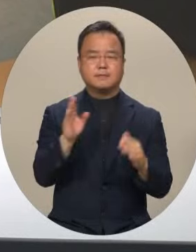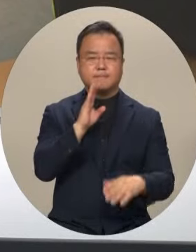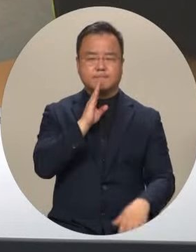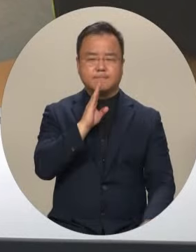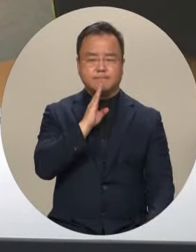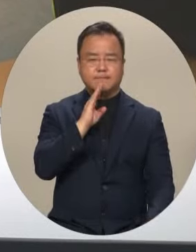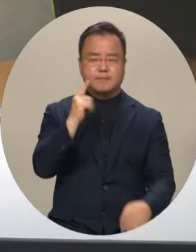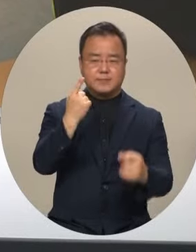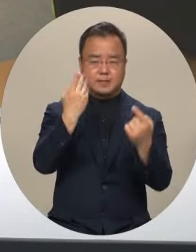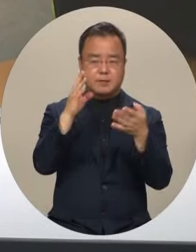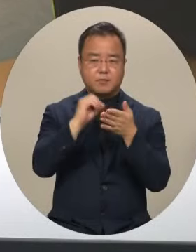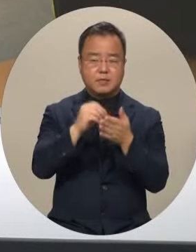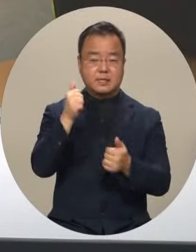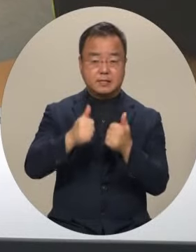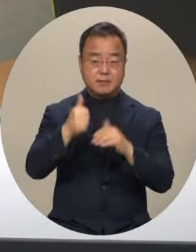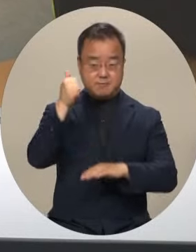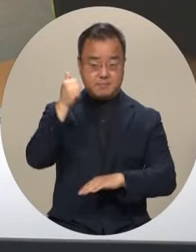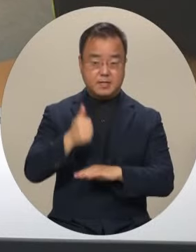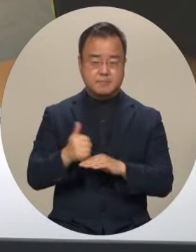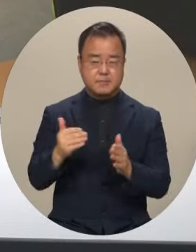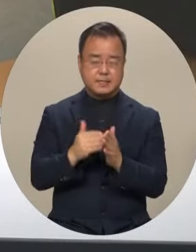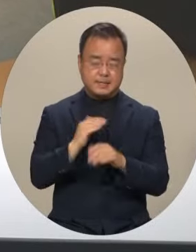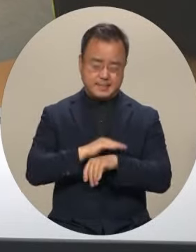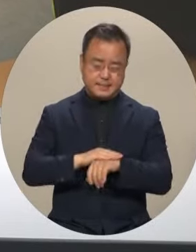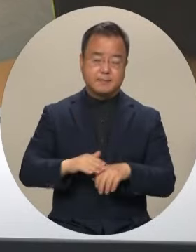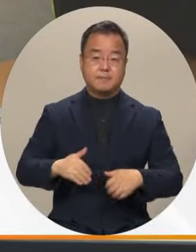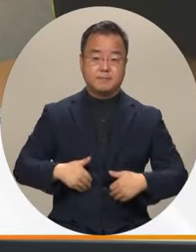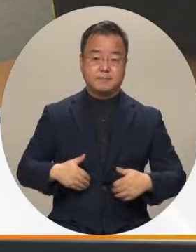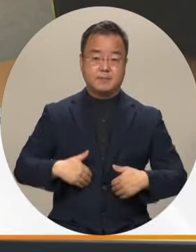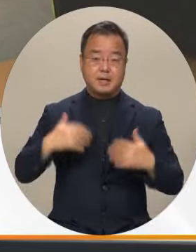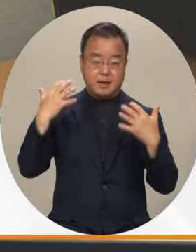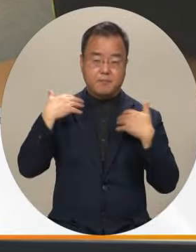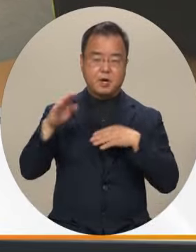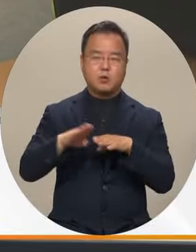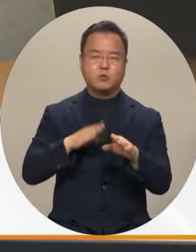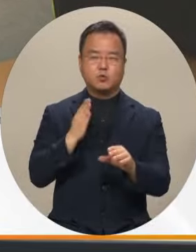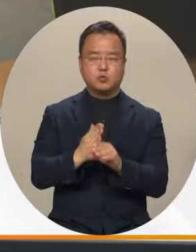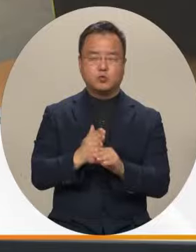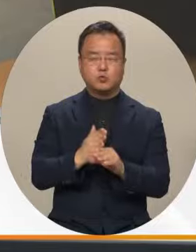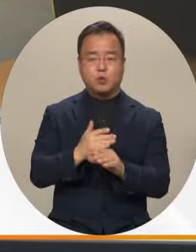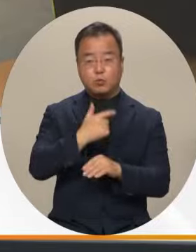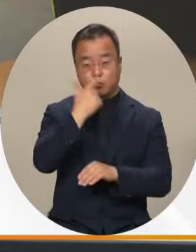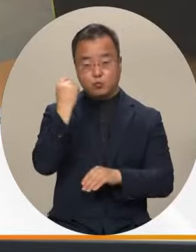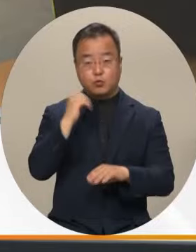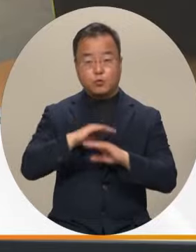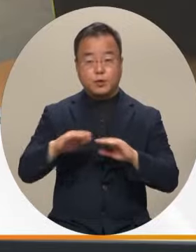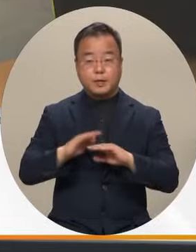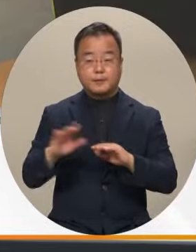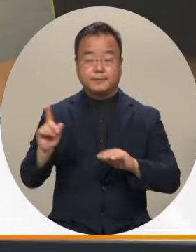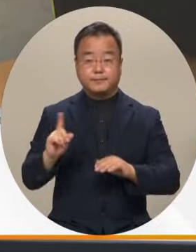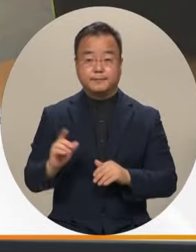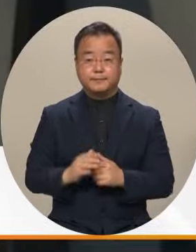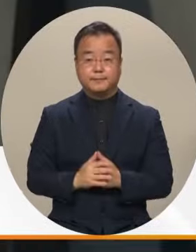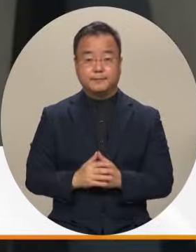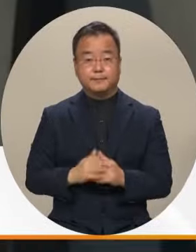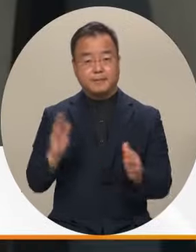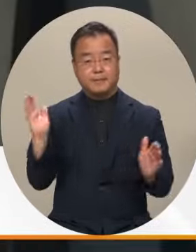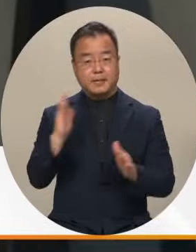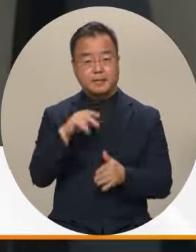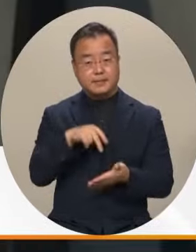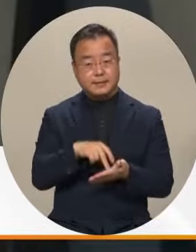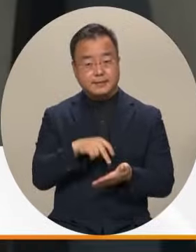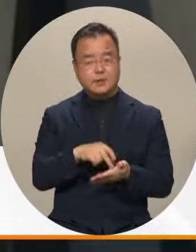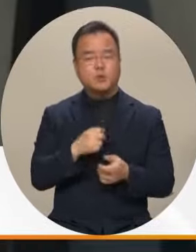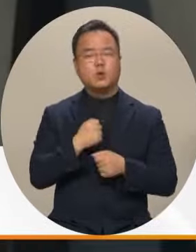대학 수학 능력 시험도 끝까지 소홀이 하면 안 됩니다 여름방학 동안 어떤 부분이 보완하면 좋을까요네 그 수험생 입장에서